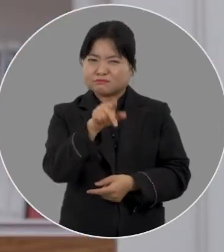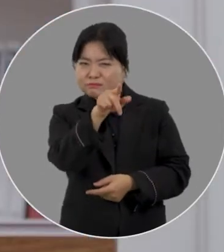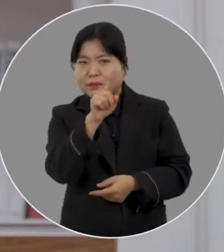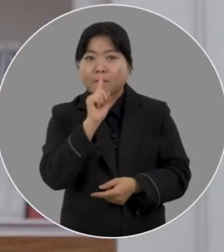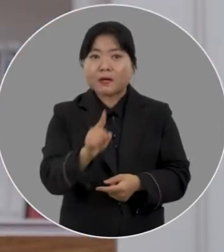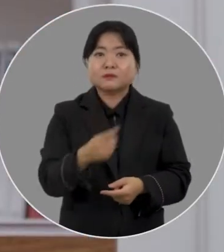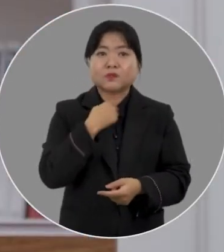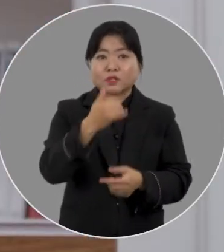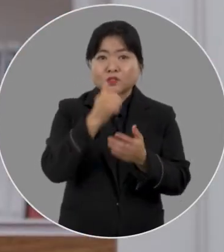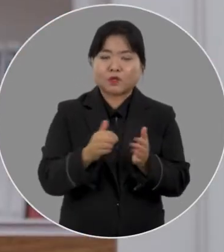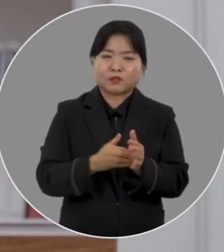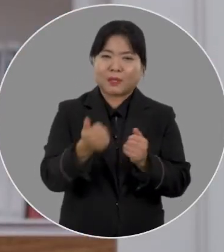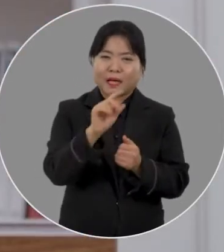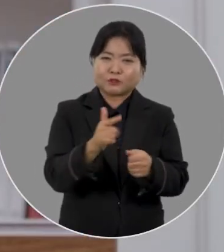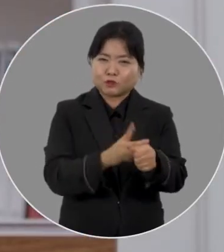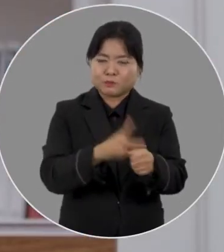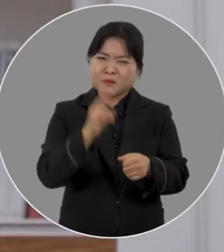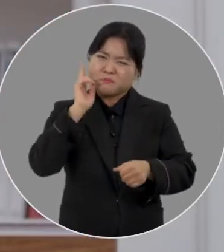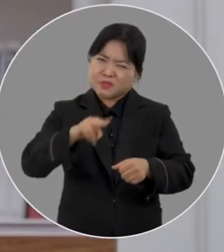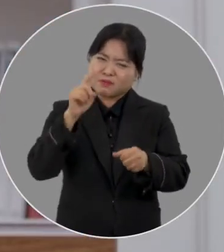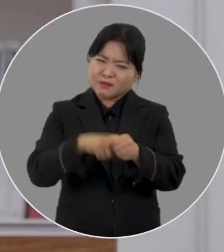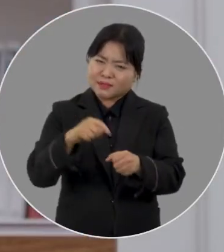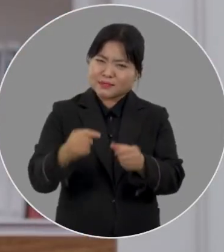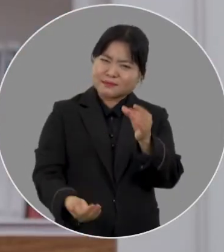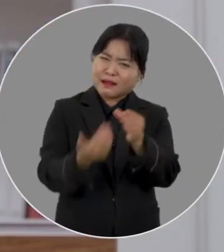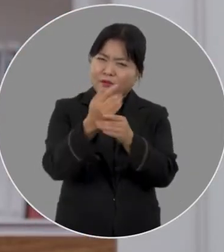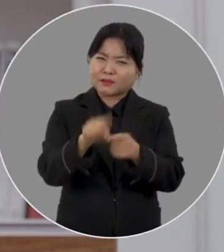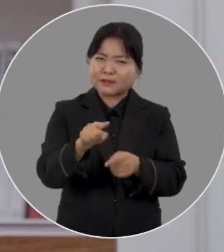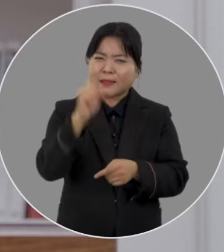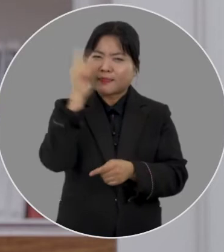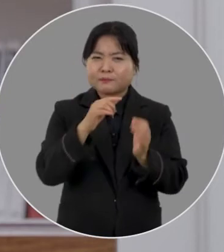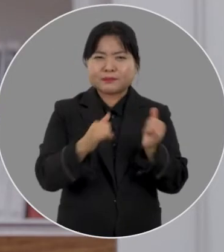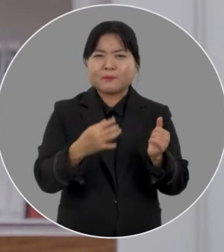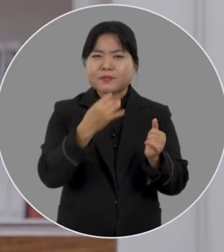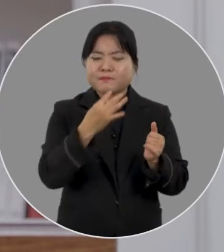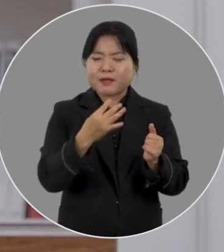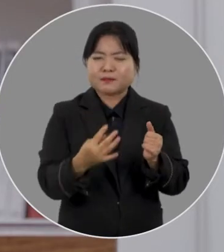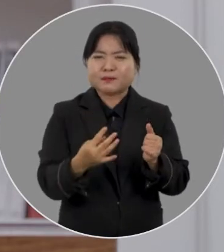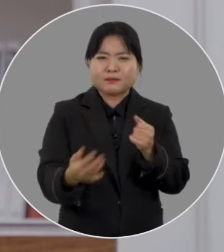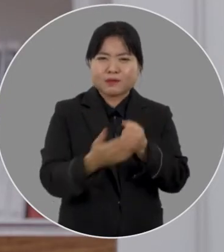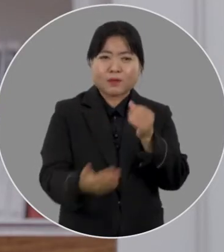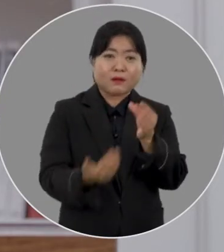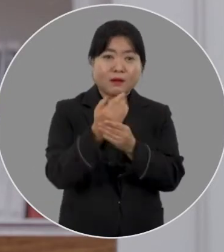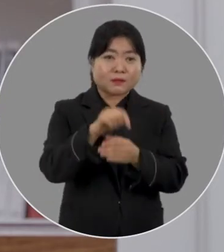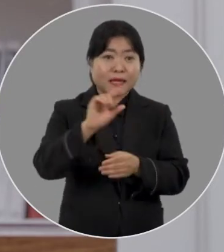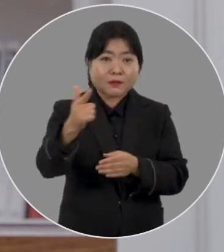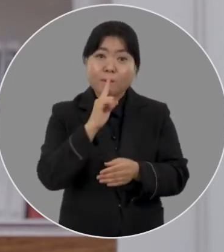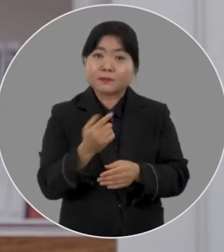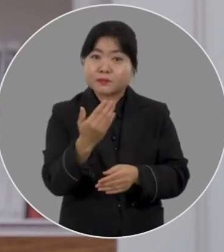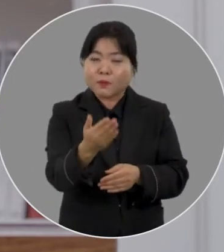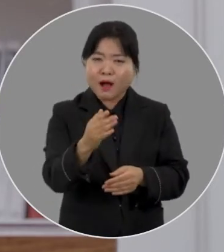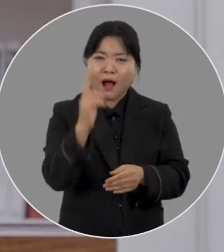앞서 한 교수님께서 비극적인 사건이 정말 나쁜 사람들에 의해서만 일어나는 것이 아니다는 말씀을 들으면서 또 악의